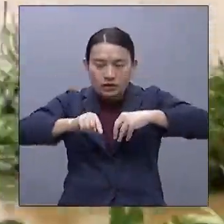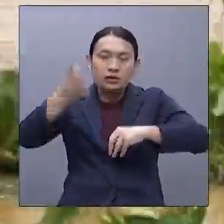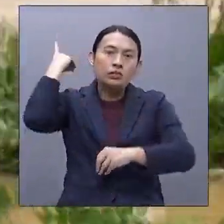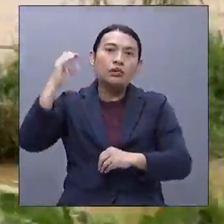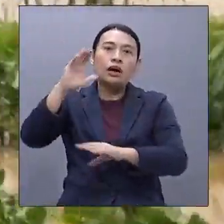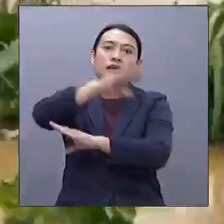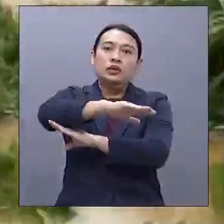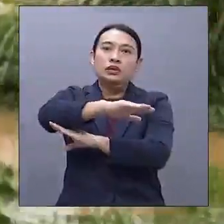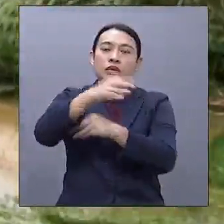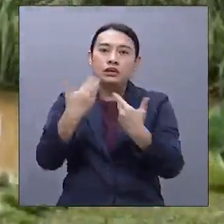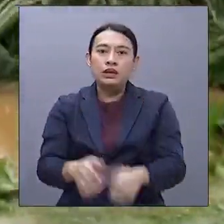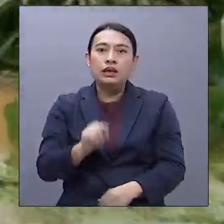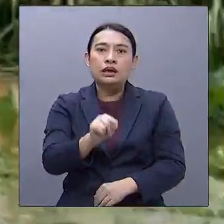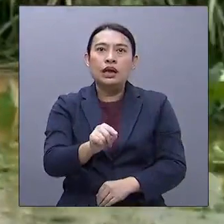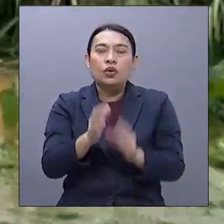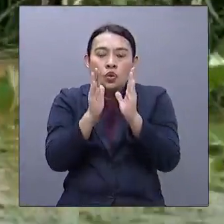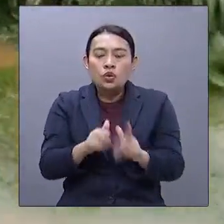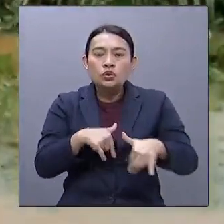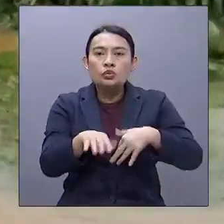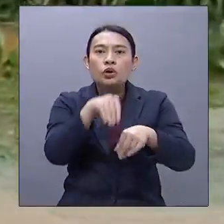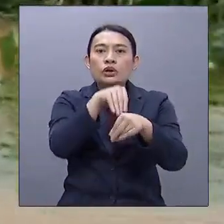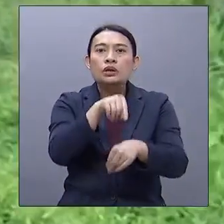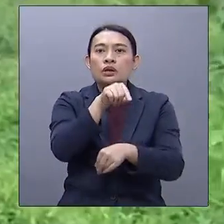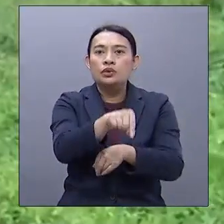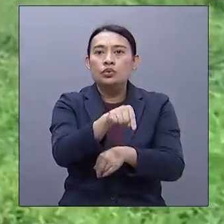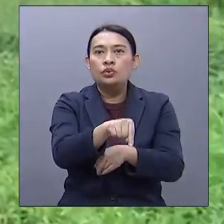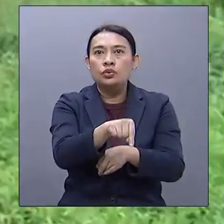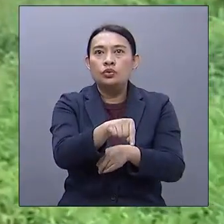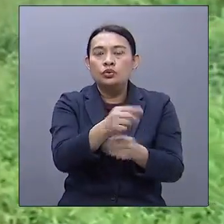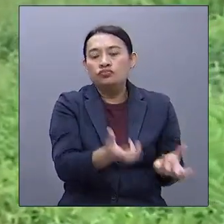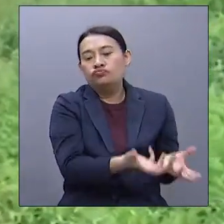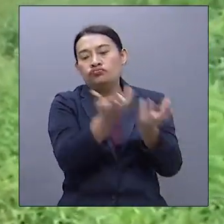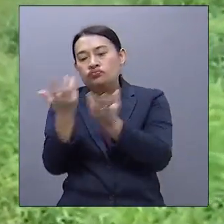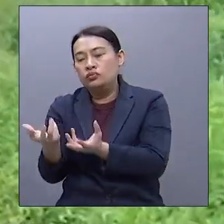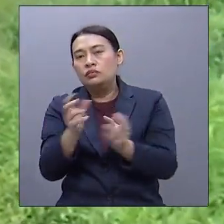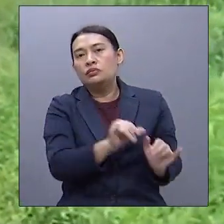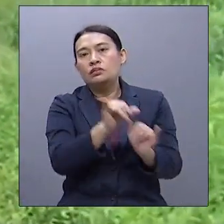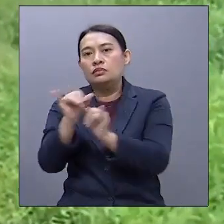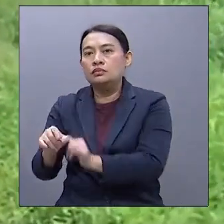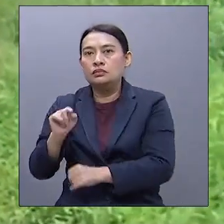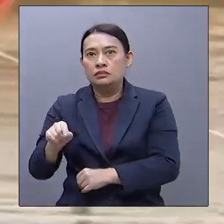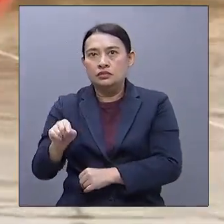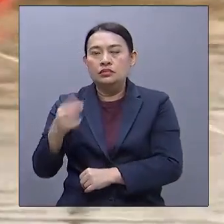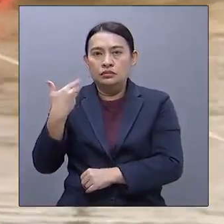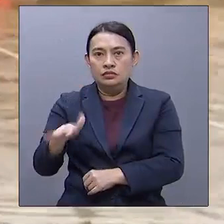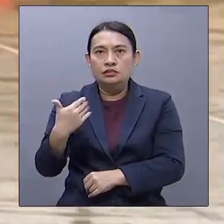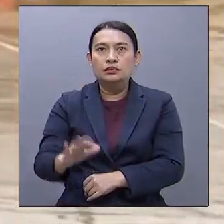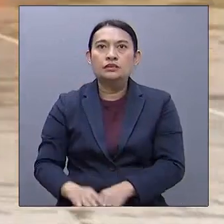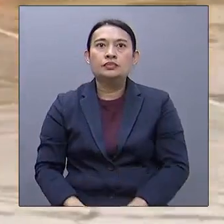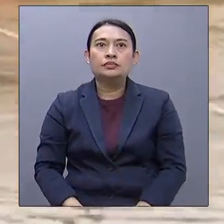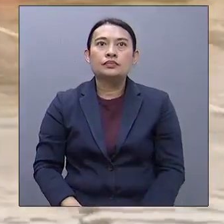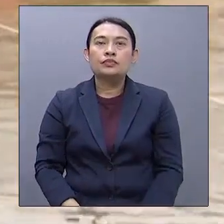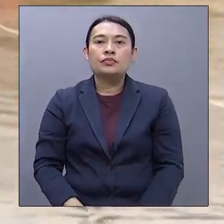นี้ค่ะเจ้าหน้าที่ก็อพยพชาวบ้านที่อาศัยอยู่ในพื้นที่เสี่ยงไปอยู่ในพื้นที่ปลอดภัยได้แล้วนะคะสถานการณ์เช้